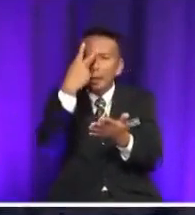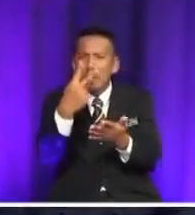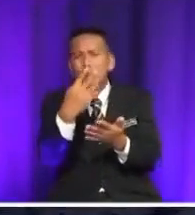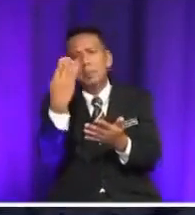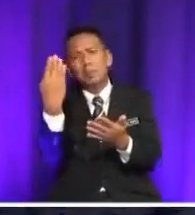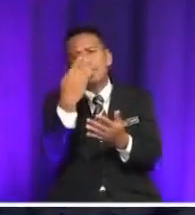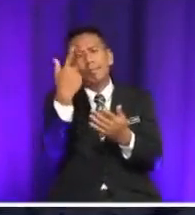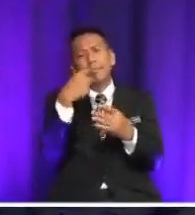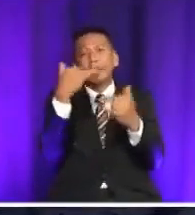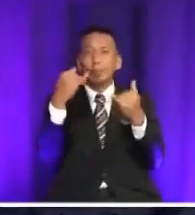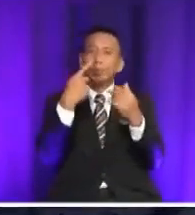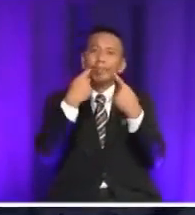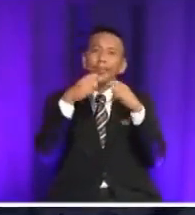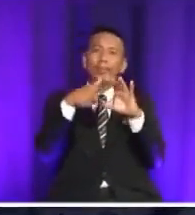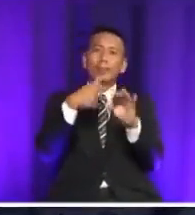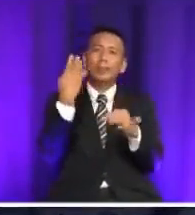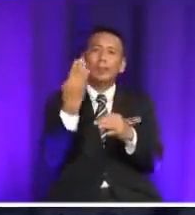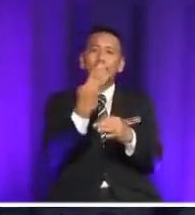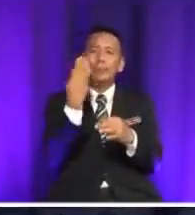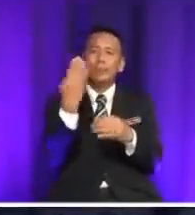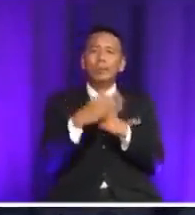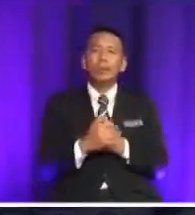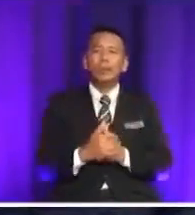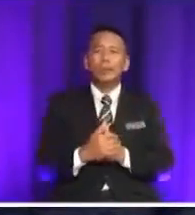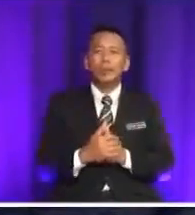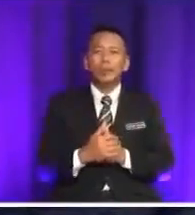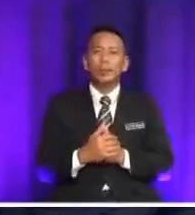sudah buatkan tempat tanaman oke